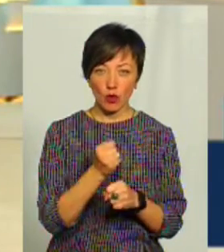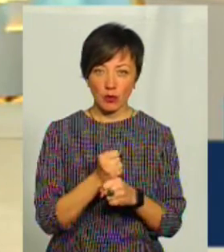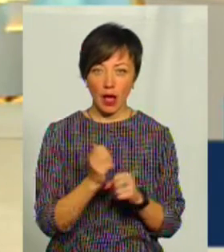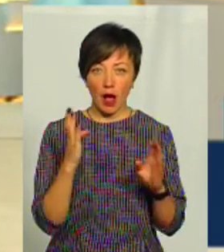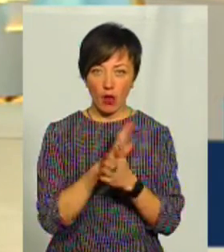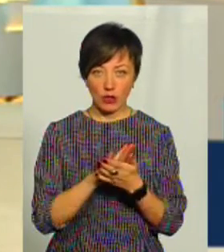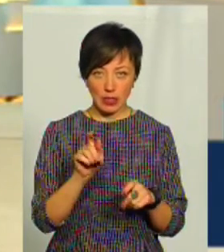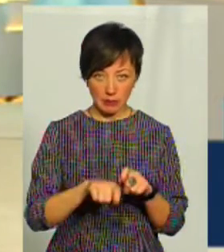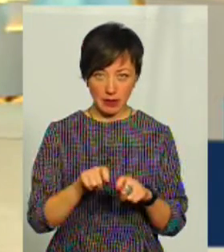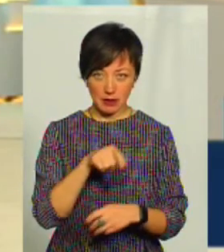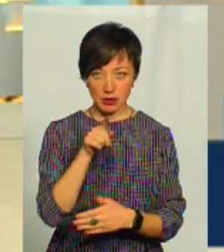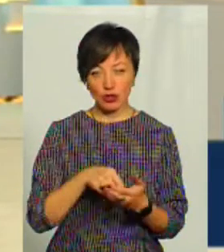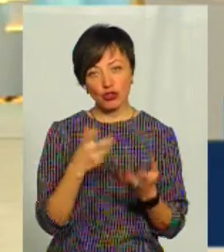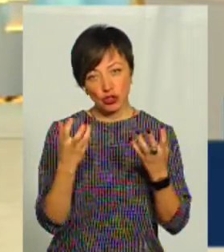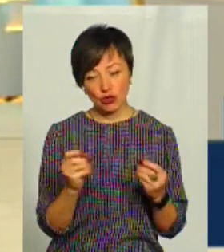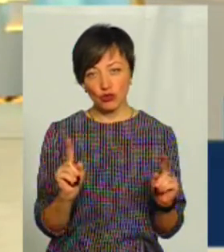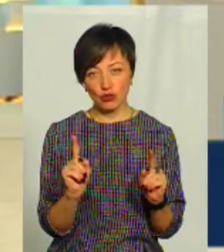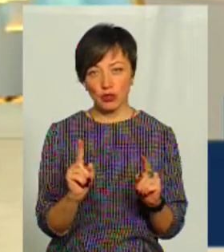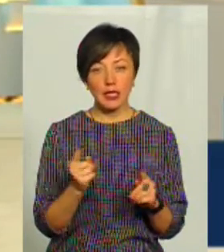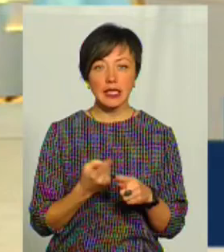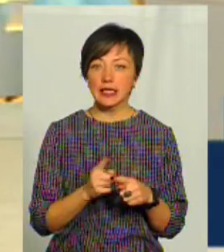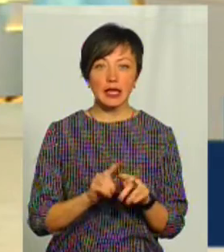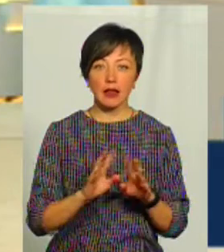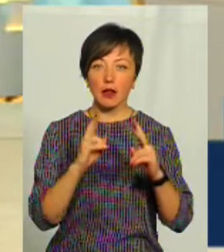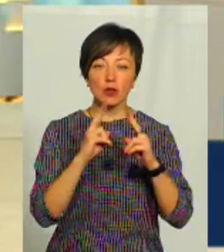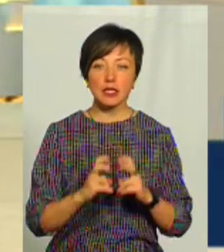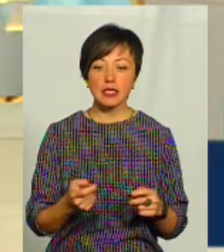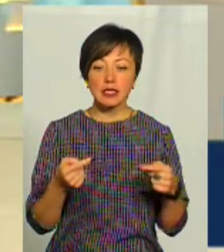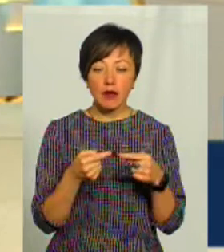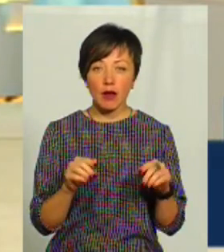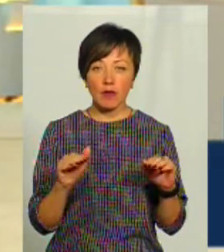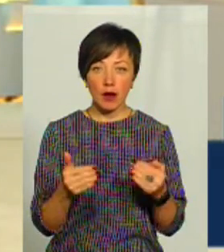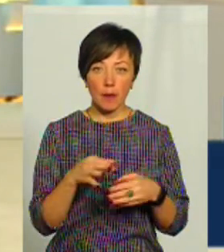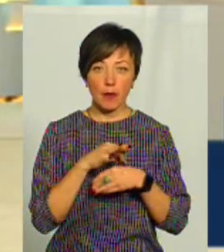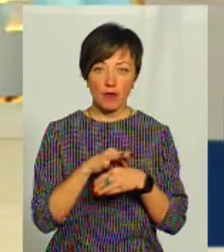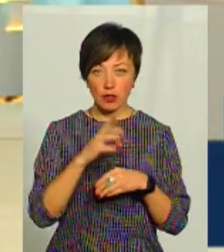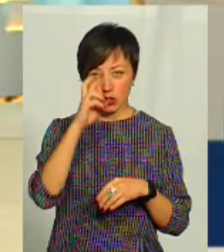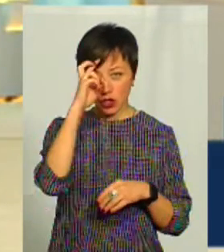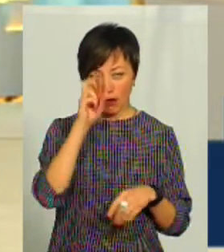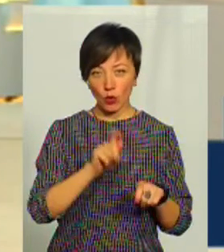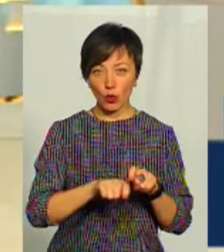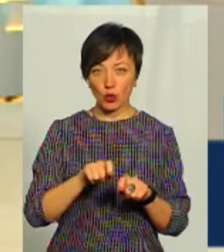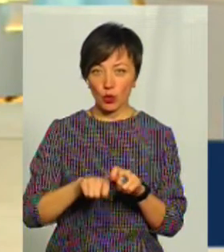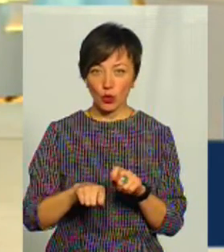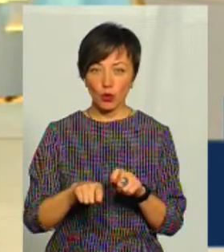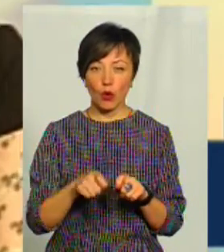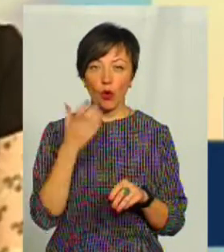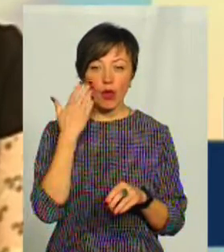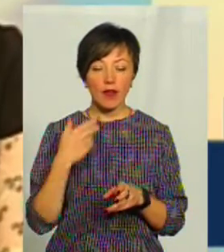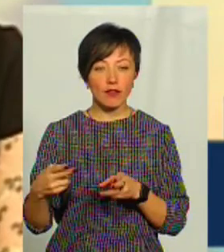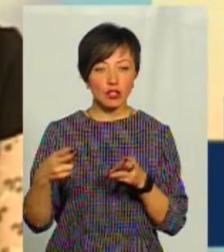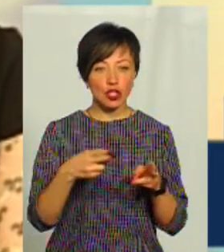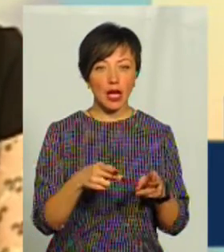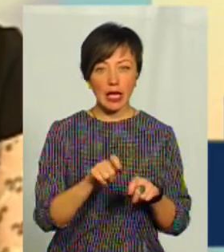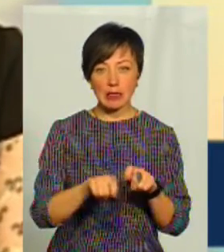робить екологічна інспекція? Чи ще щось робиться? Це не дослідження, це саме в рамках проведення і державного контролю. Тобто, коли